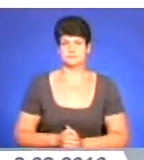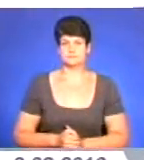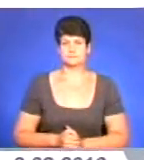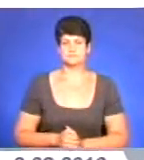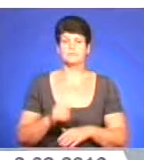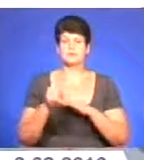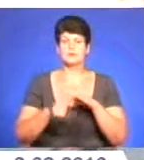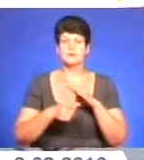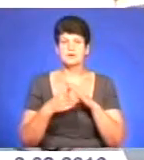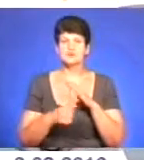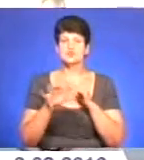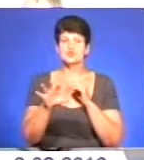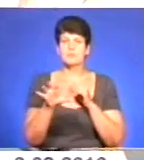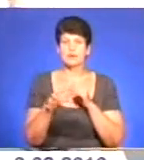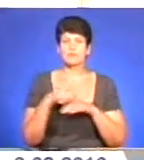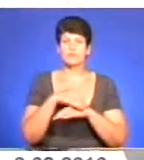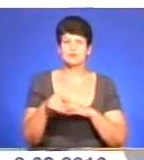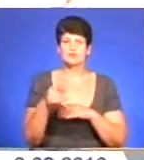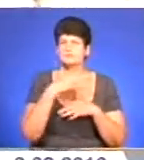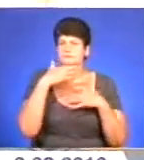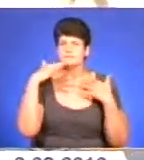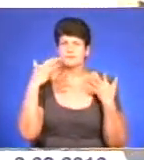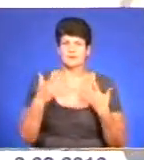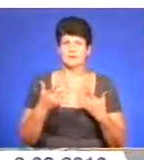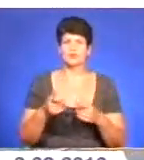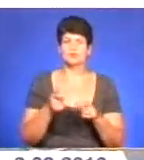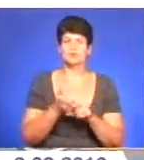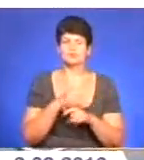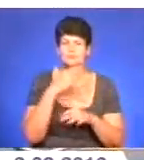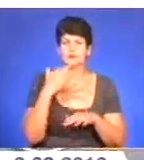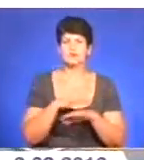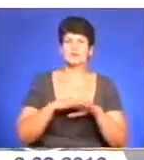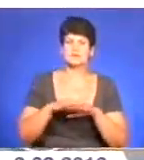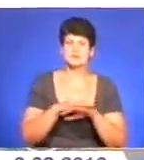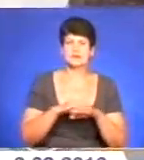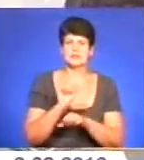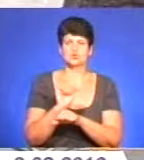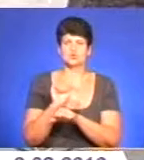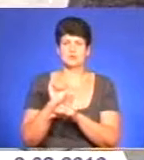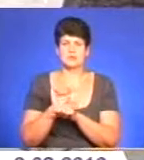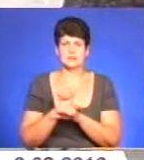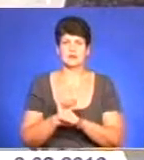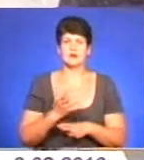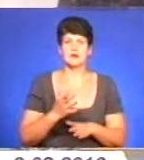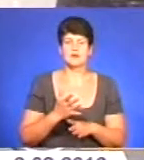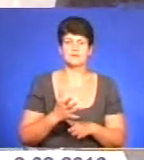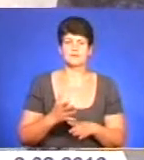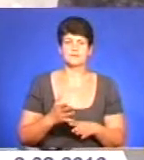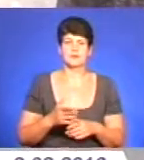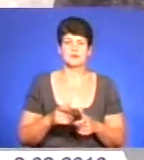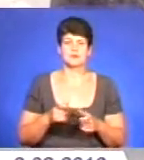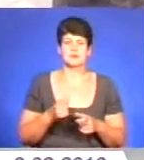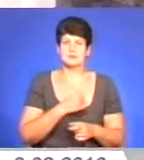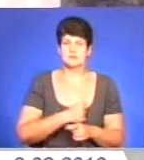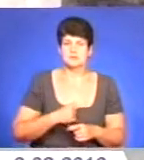Безпритульні собаки на вулицях Тернополя – не рідкість. Найбільше їх на ринках та зупинках громадського транспорту. Зазвичай агресії тварини не